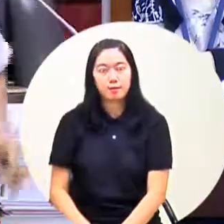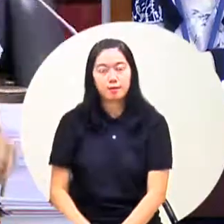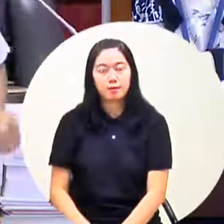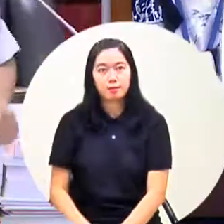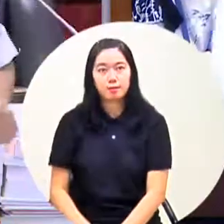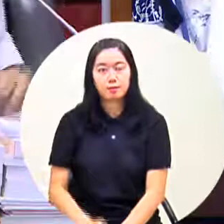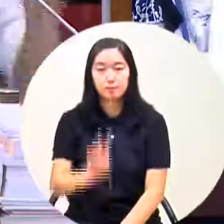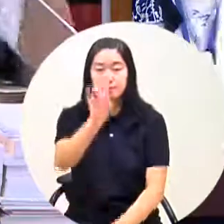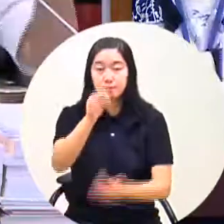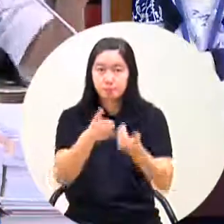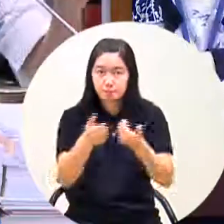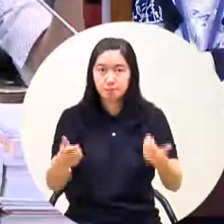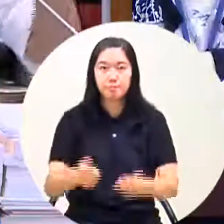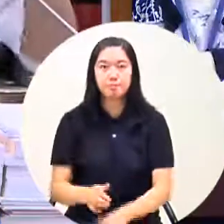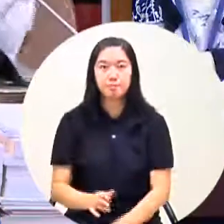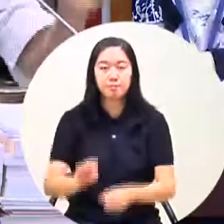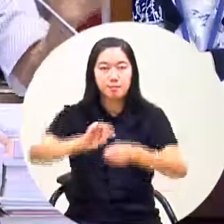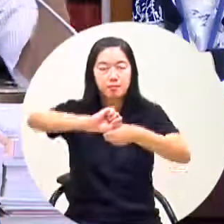2分钟，